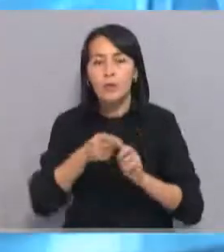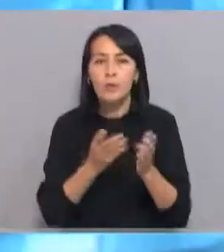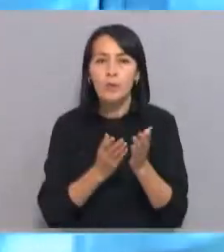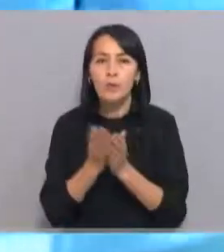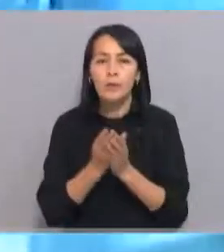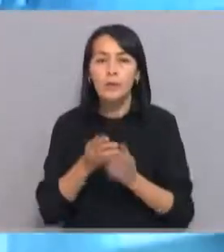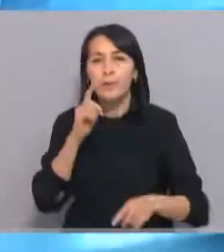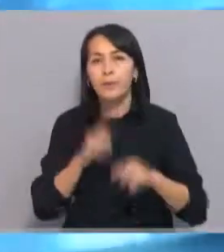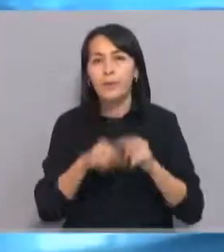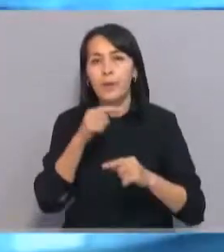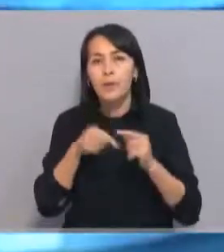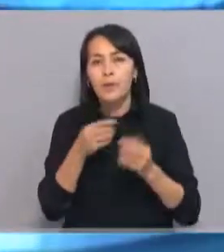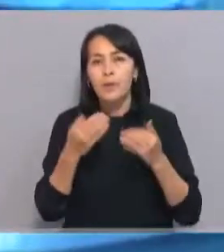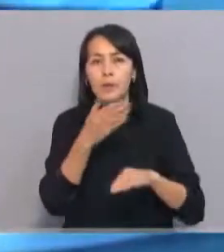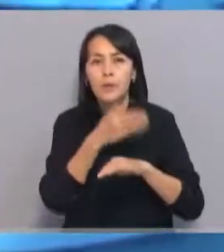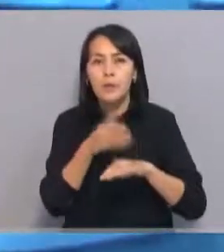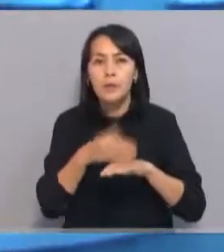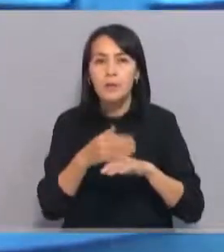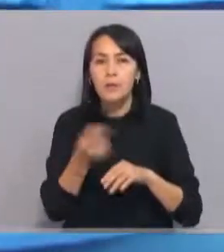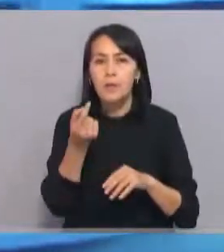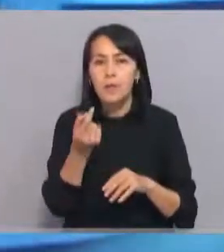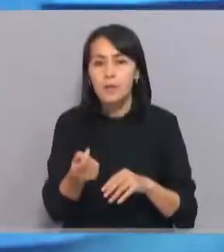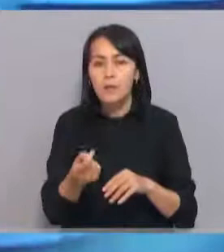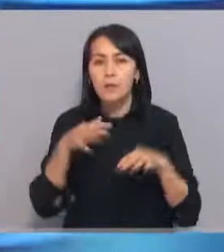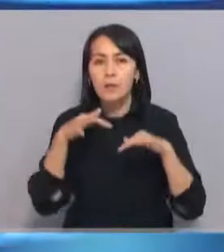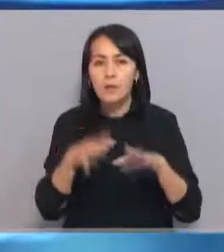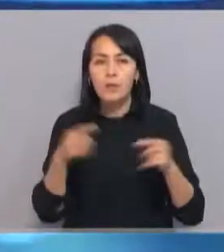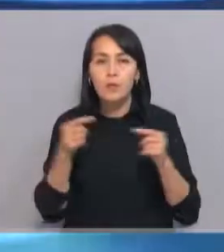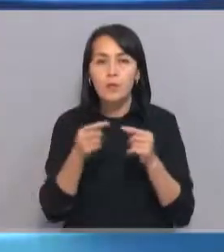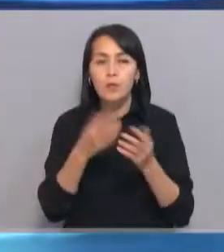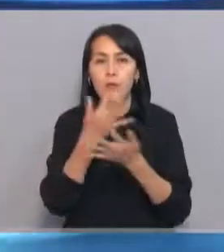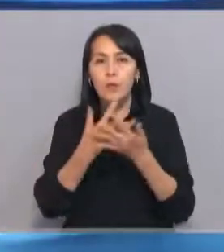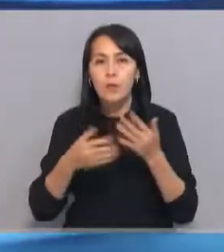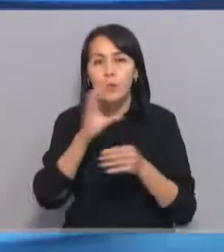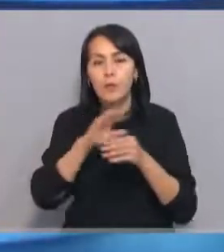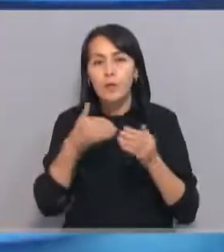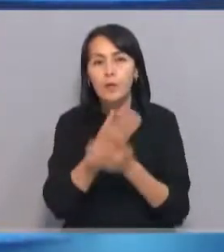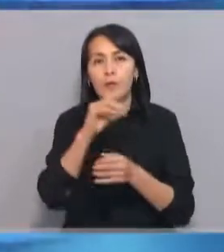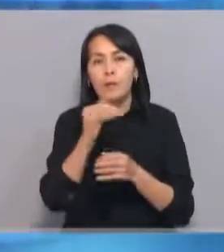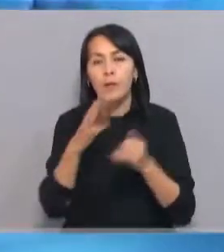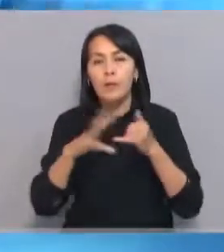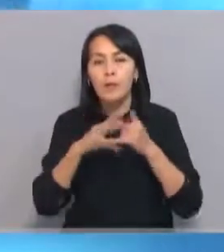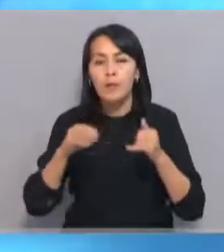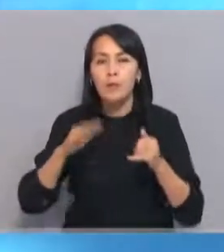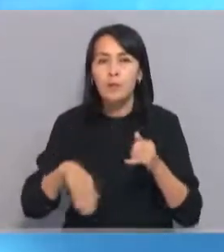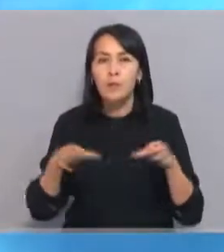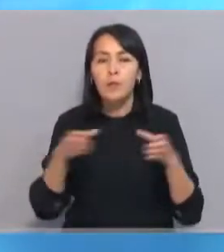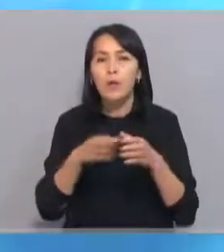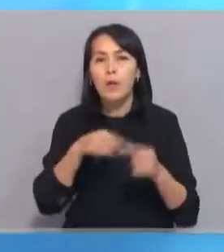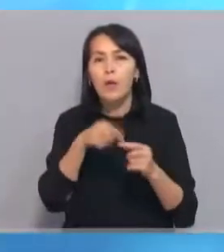бағытталған. Отандық бизнес үшін несие ресурстарының тапшылығын шешу көзделген. Өнім өндірудің негізгі фактор жер. Соңғы бөлім